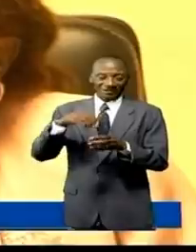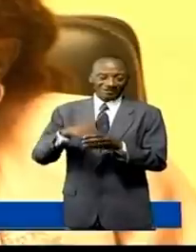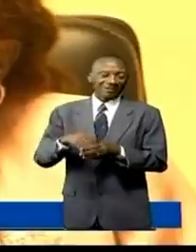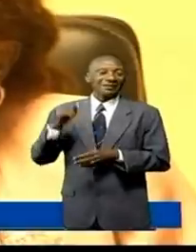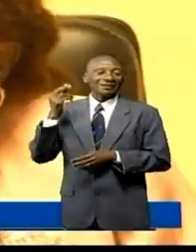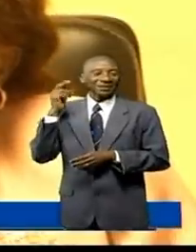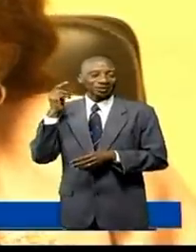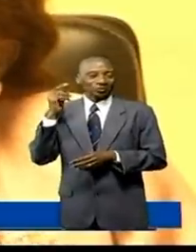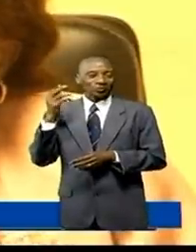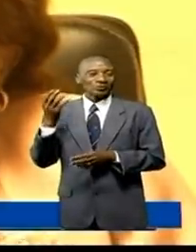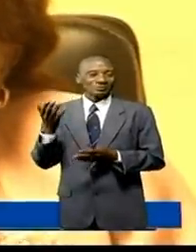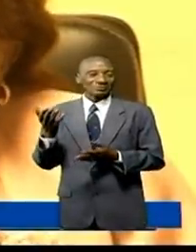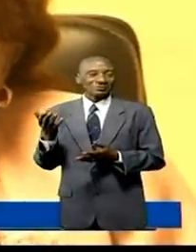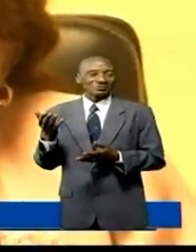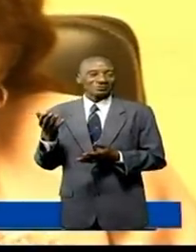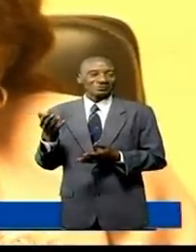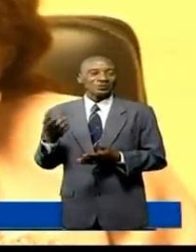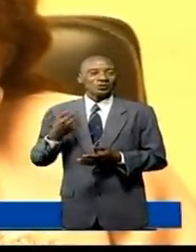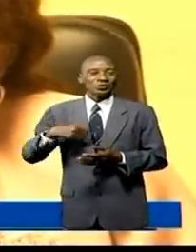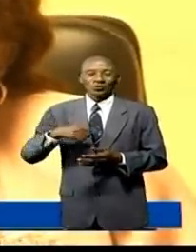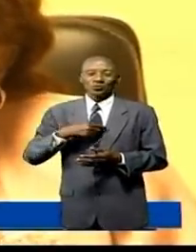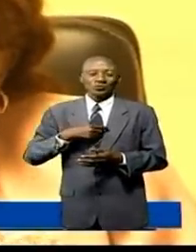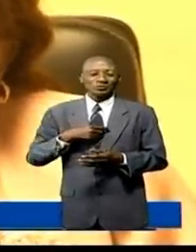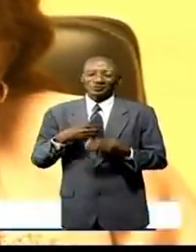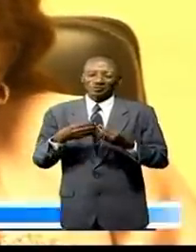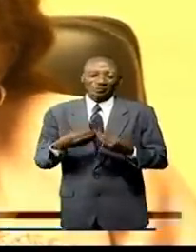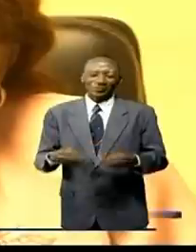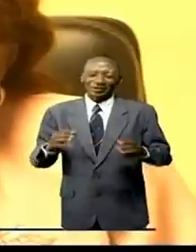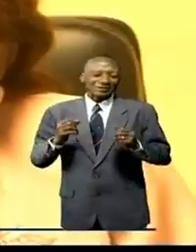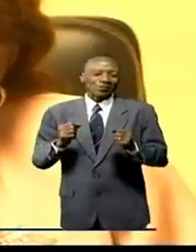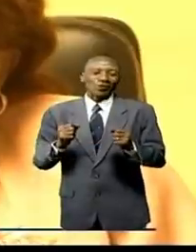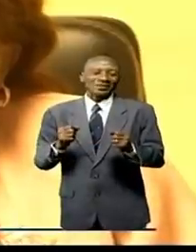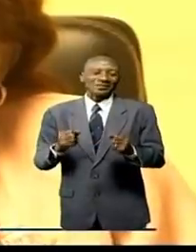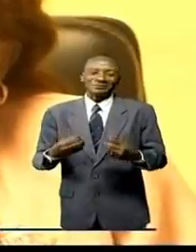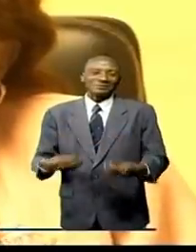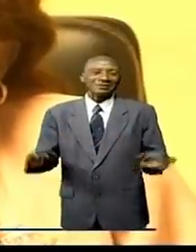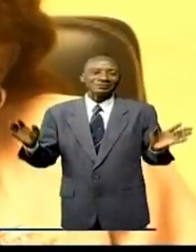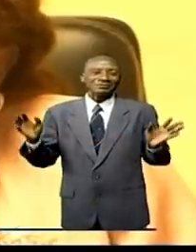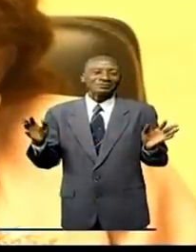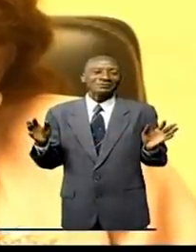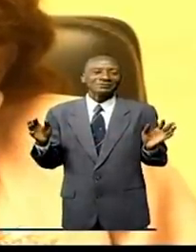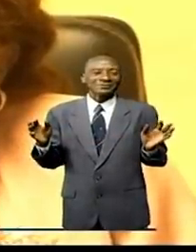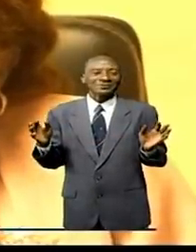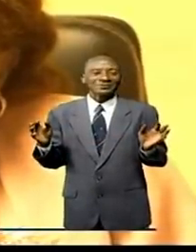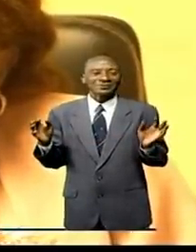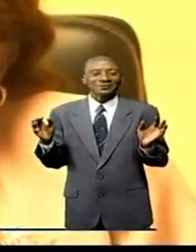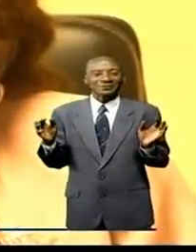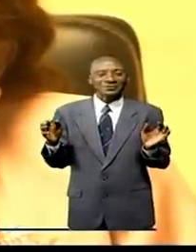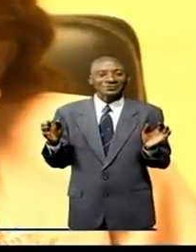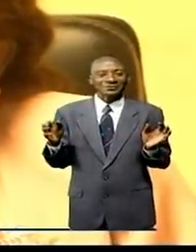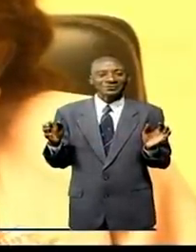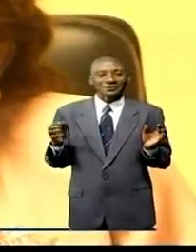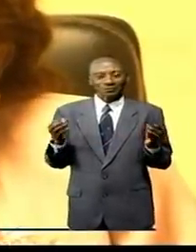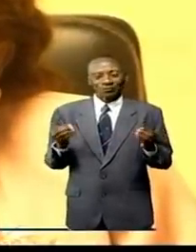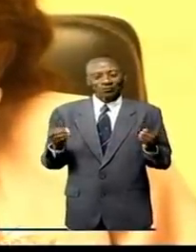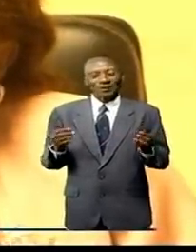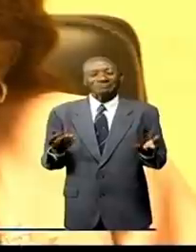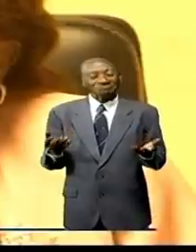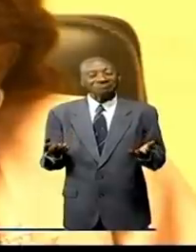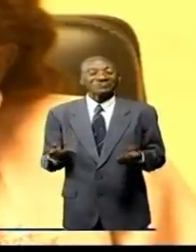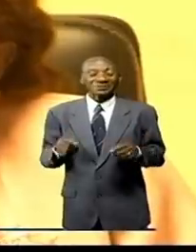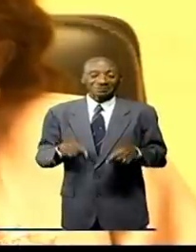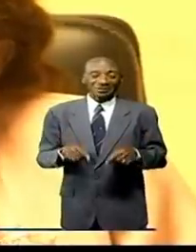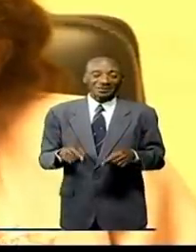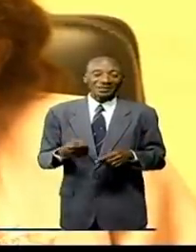peu l'enthousiasme de chercher, d'approfondir, de fournir des efforts pour